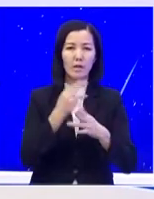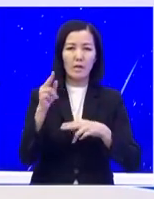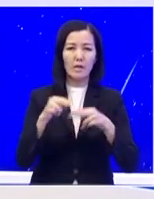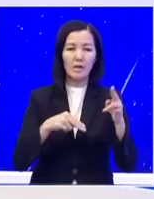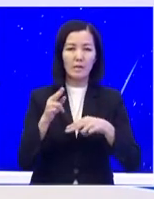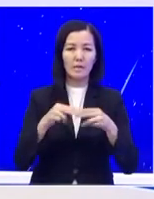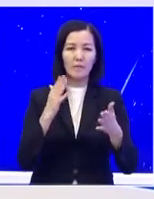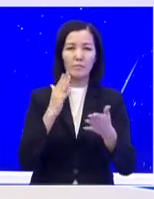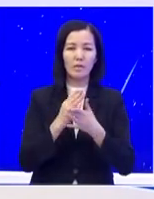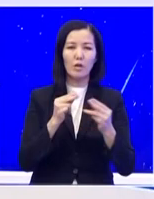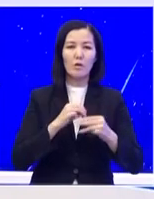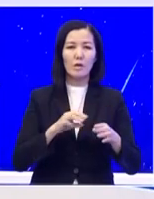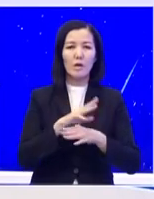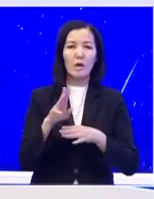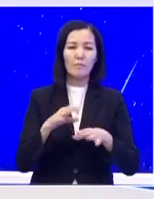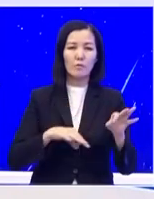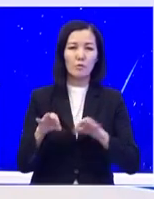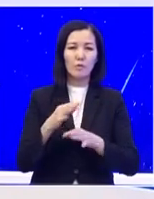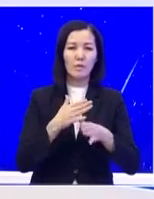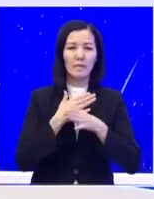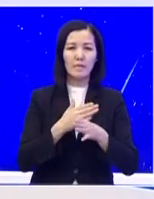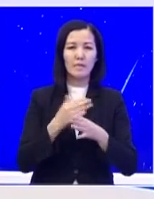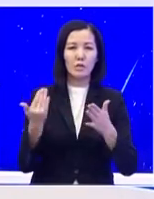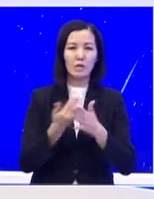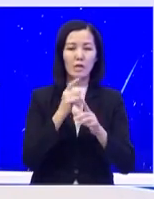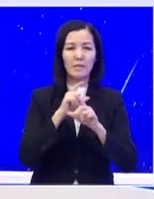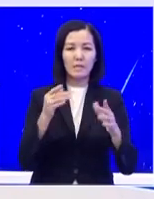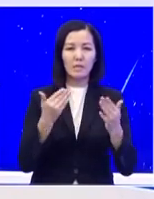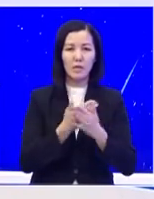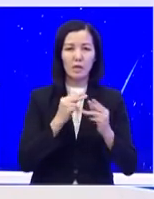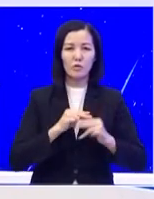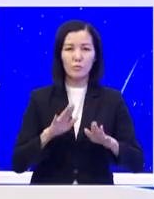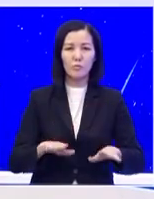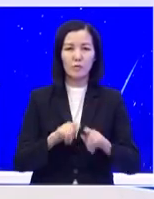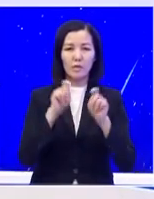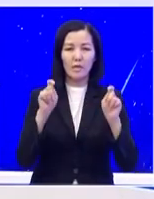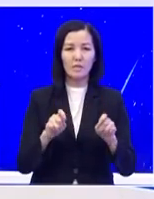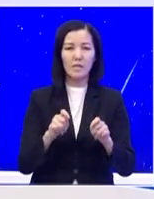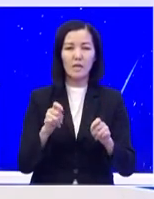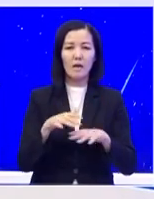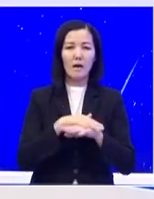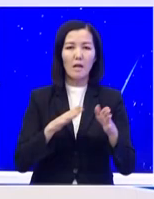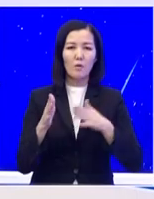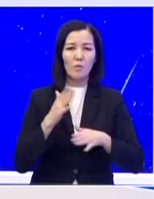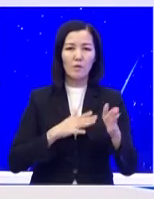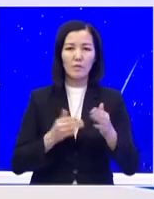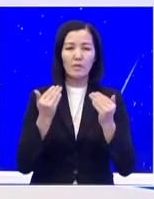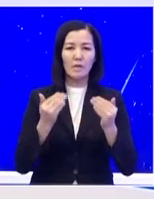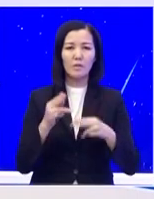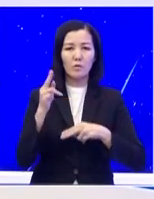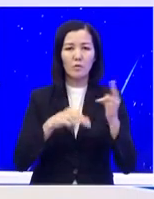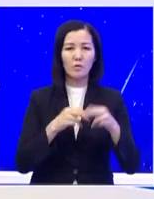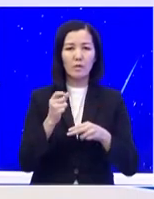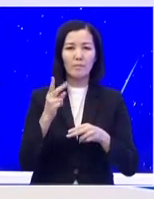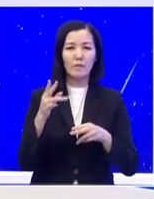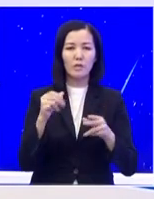Жұмыспен қамтудың жол картасы сеп. Жаңа нысандар, жаңа жұмыс орындары. Жұрт қуанып жатыр. Қазірдің өзінде қауырт құрылысқа